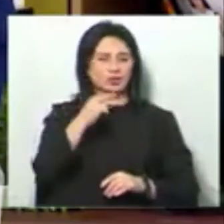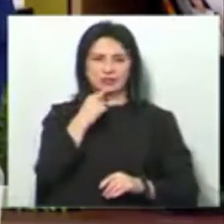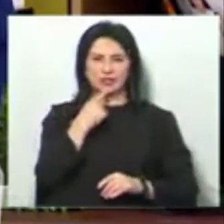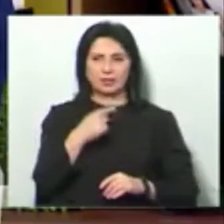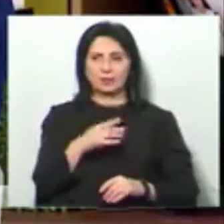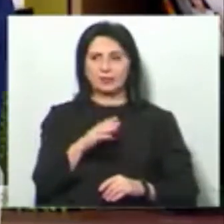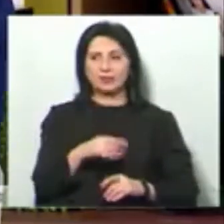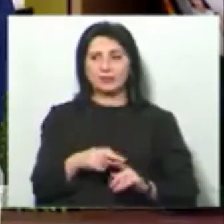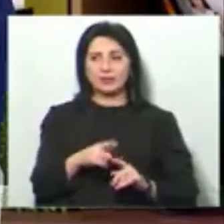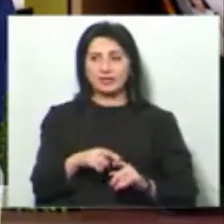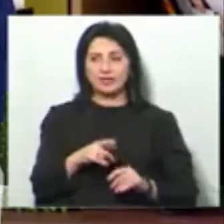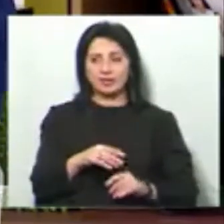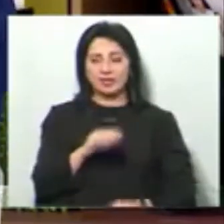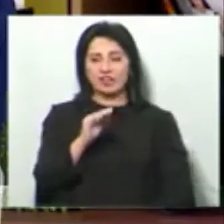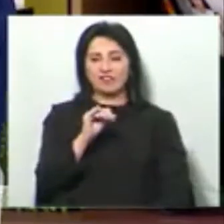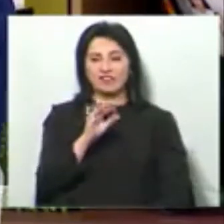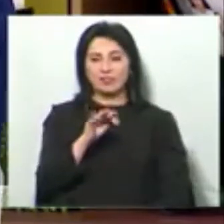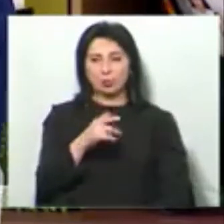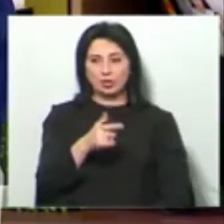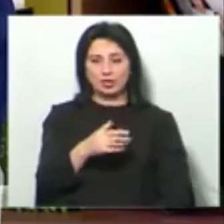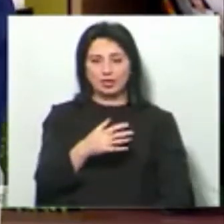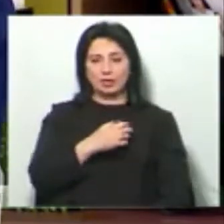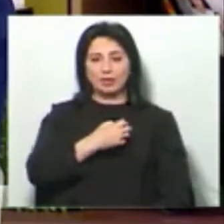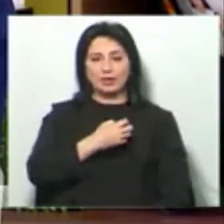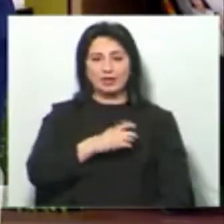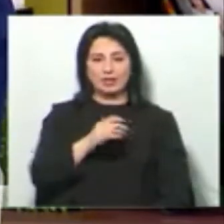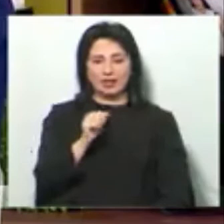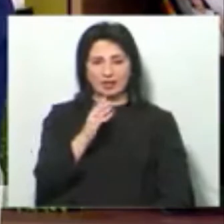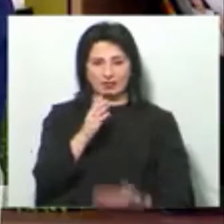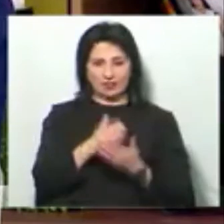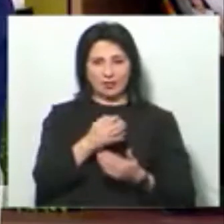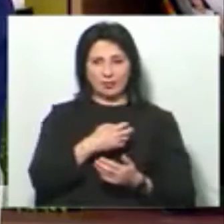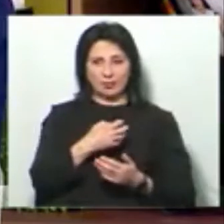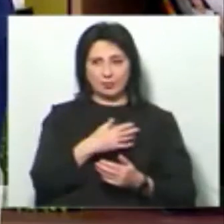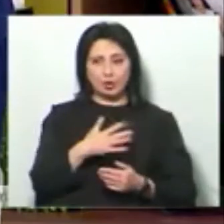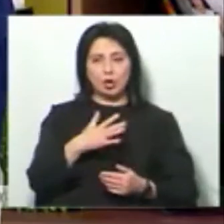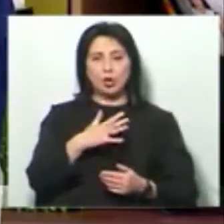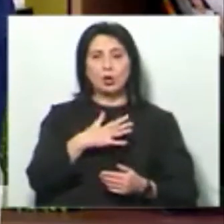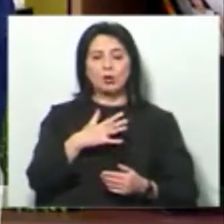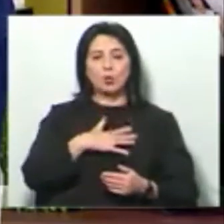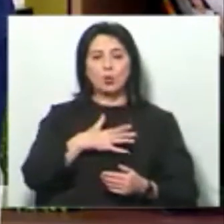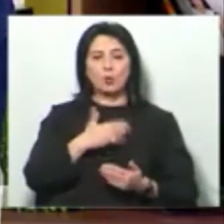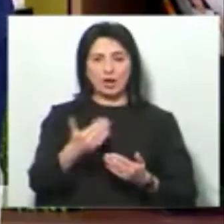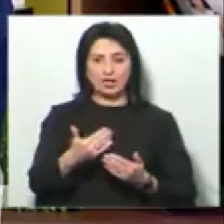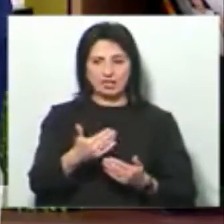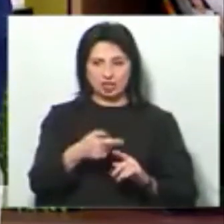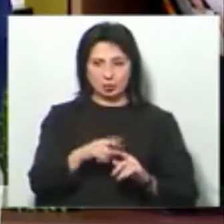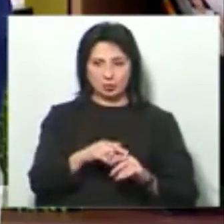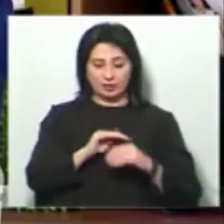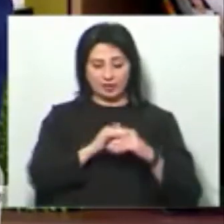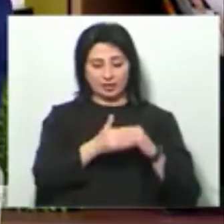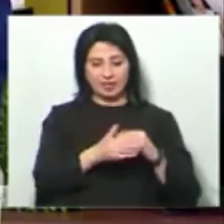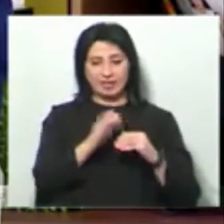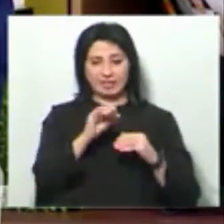ქალბატონო, წინაგულთა ფიბრილაცია, ანუ იგივე მოცემცემი არითმია, როგორც თქვენ აღნიშნეთ, გულის უკმარისობა და სარკვლის სტენოზი.